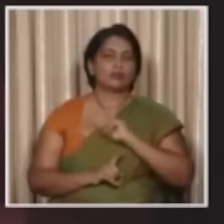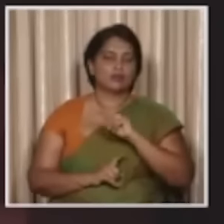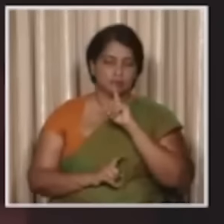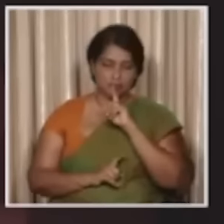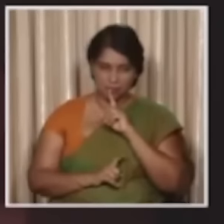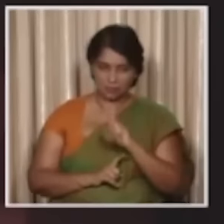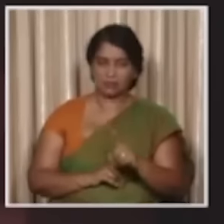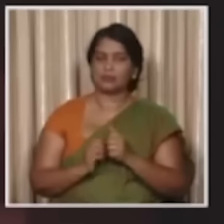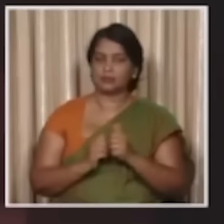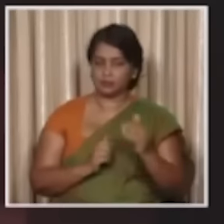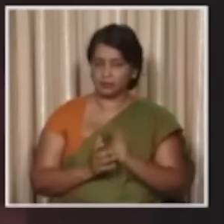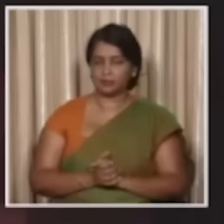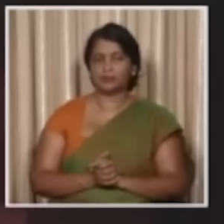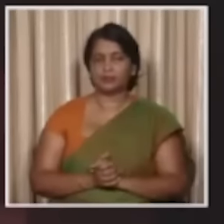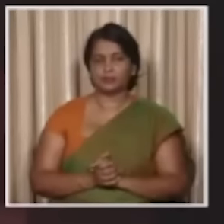ඉදිරිපත් කරන්නට කටයුතු කරනවා